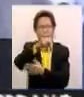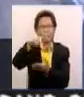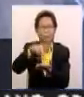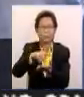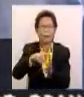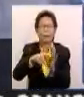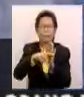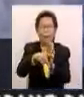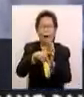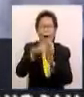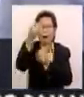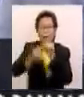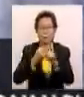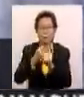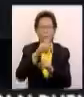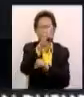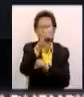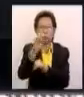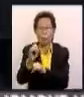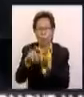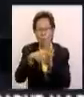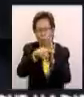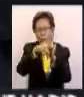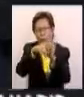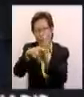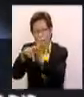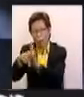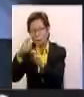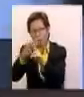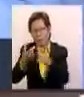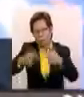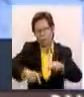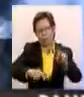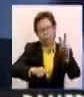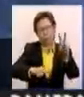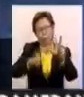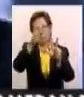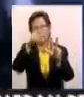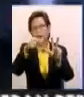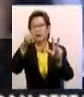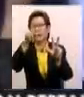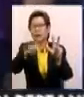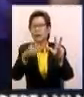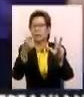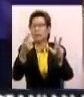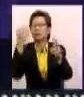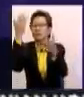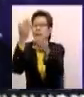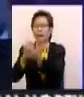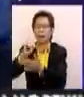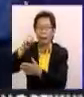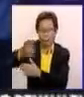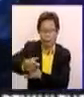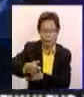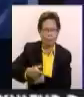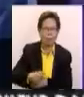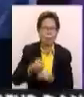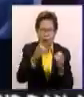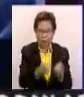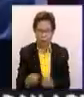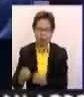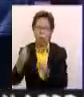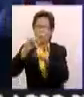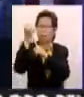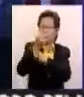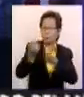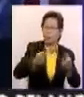Sebanyak 74 pempamer menyertai pameran yang berlangsung dari 23 November hingga esok. Klims 2018 Anjuran Persatuan